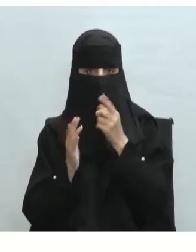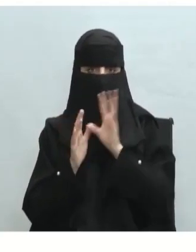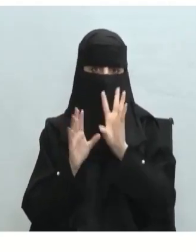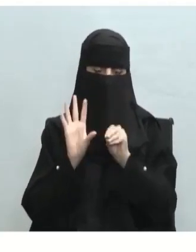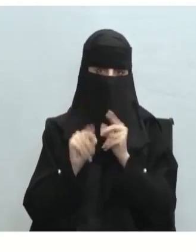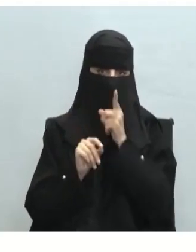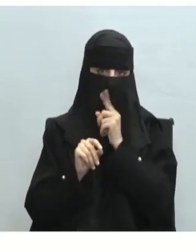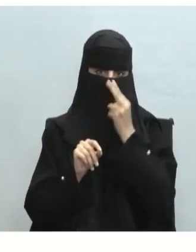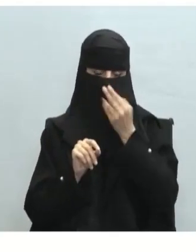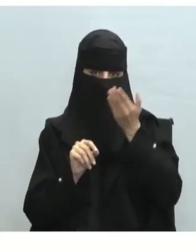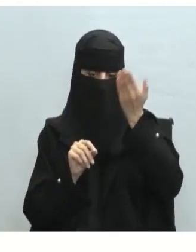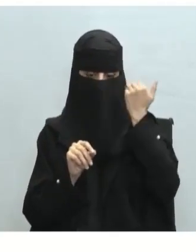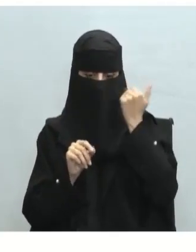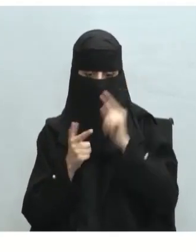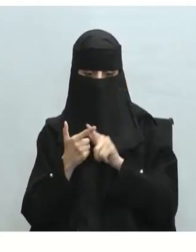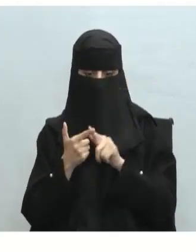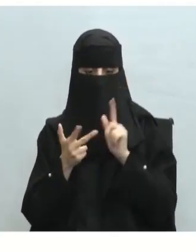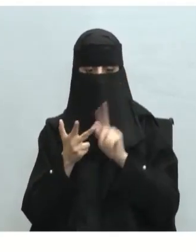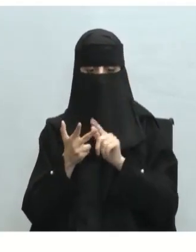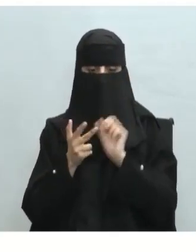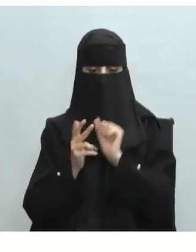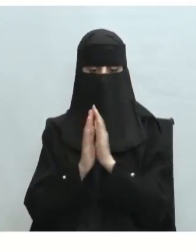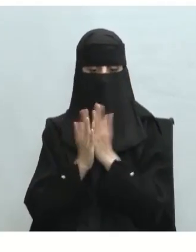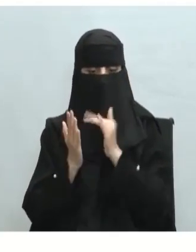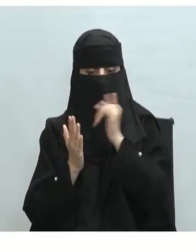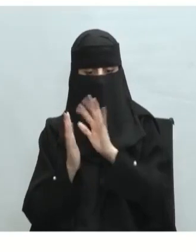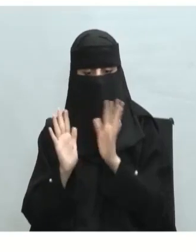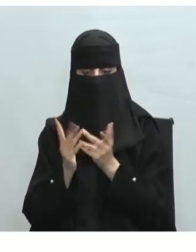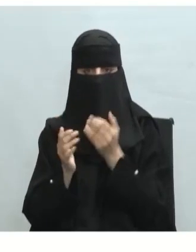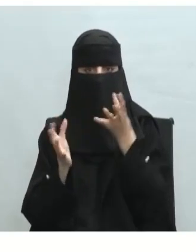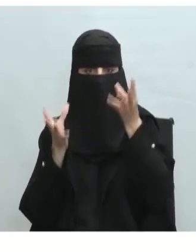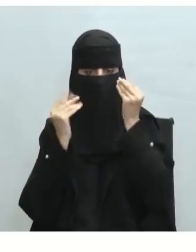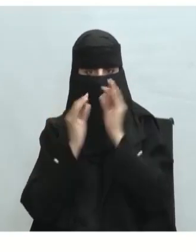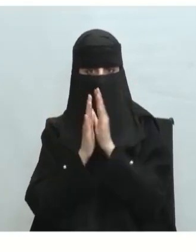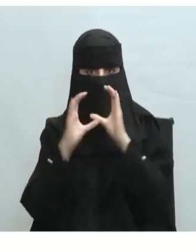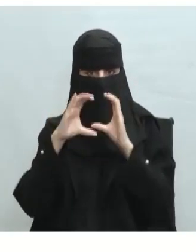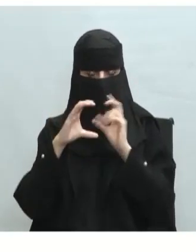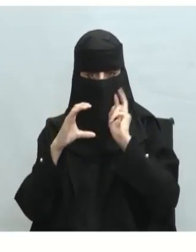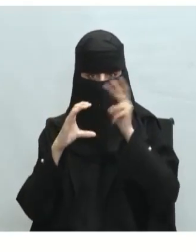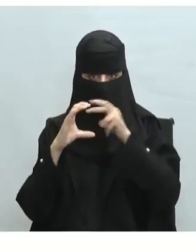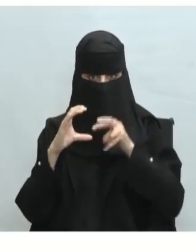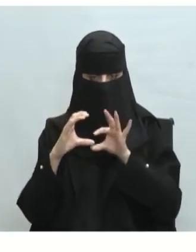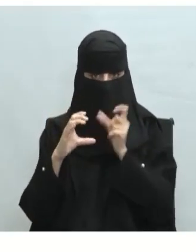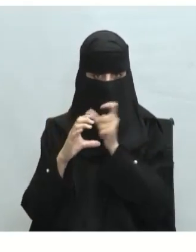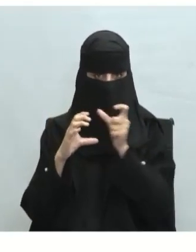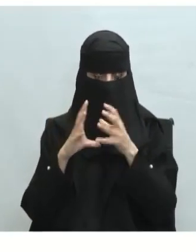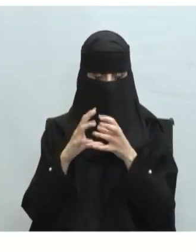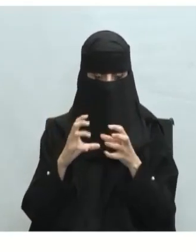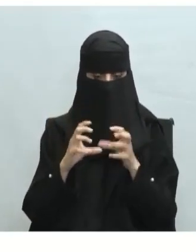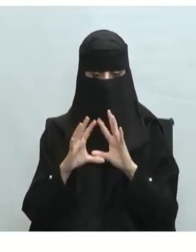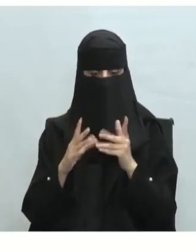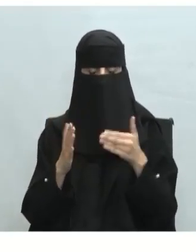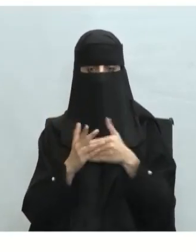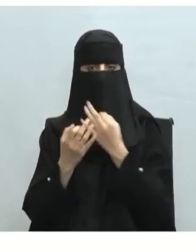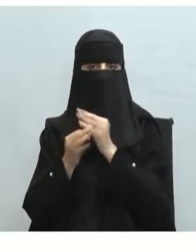النصوص الدوله العباسيه مقاله افتتاحيه لاحدى الصحف اليوميه موسوعه علميه تعرف تعرف المصطلحات والنظريات العلميه في عدد من المجالات